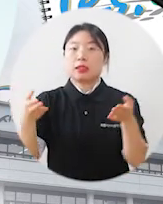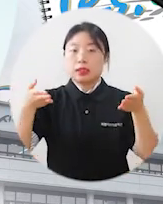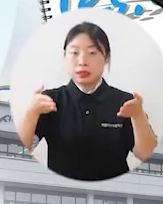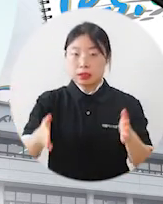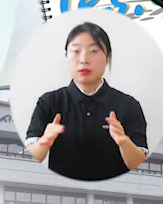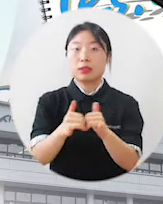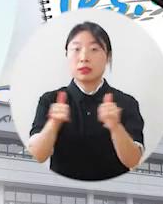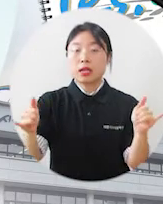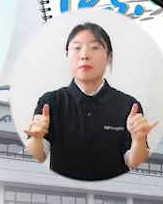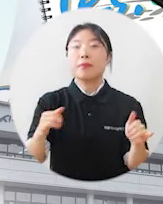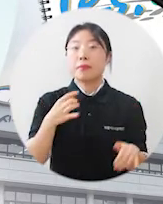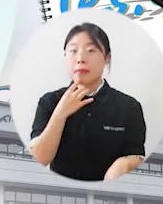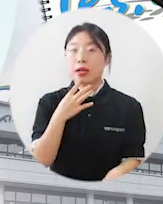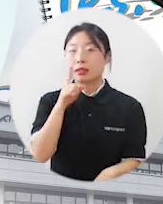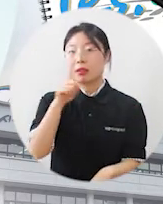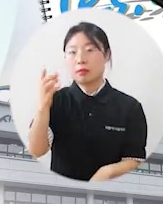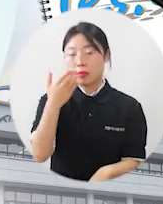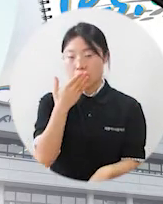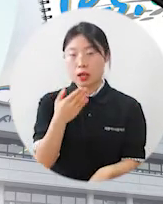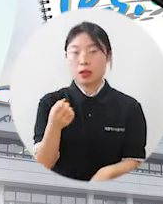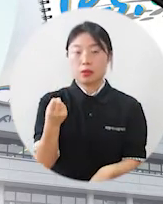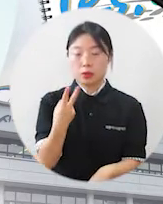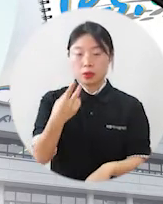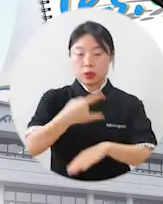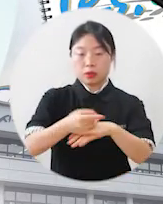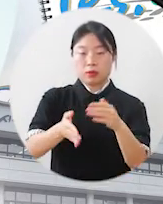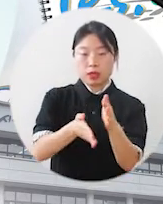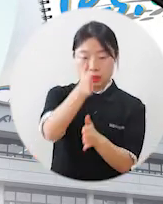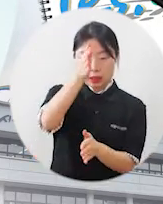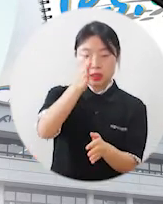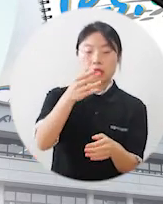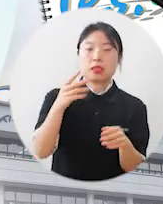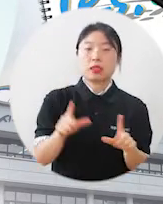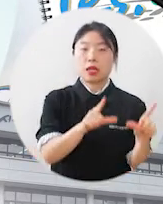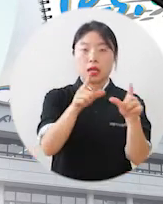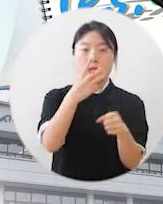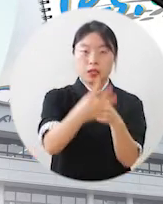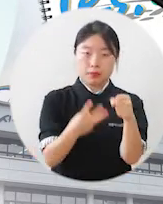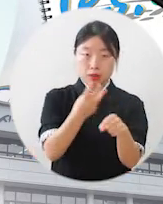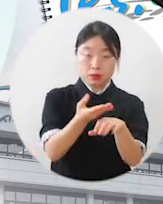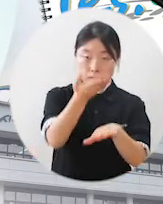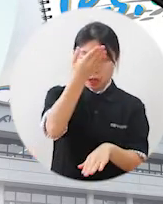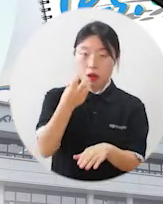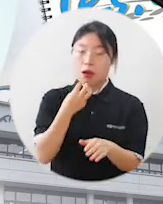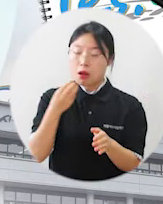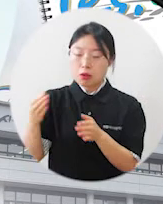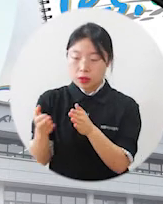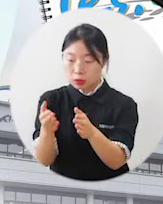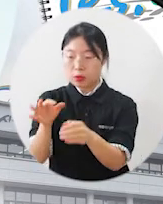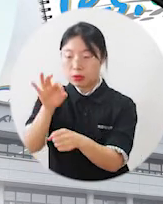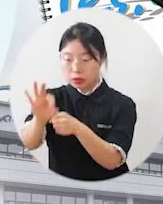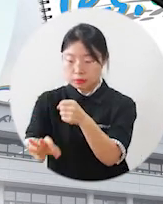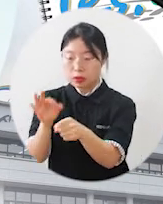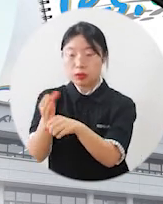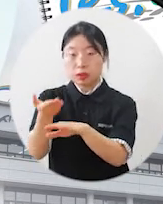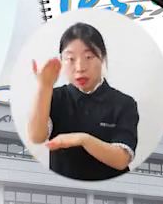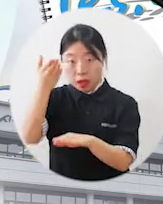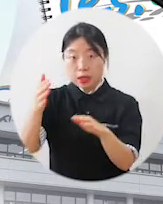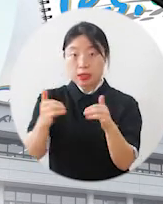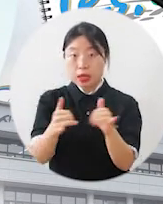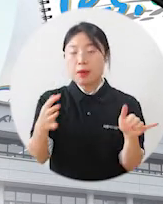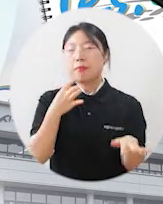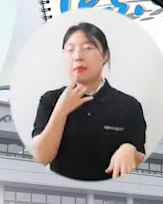합산 10년 이상 주민등록상 거주한 청년입니다. 카드형 의왕사랑 상품권 25만 원을 지급하고